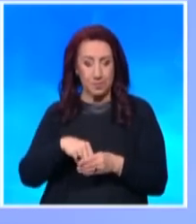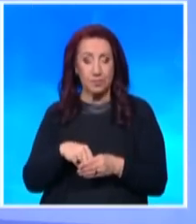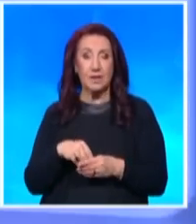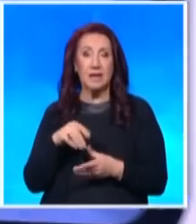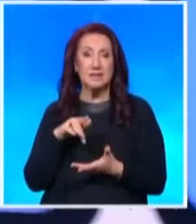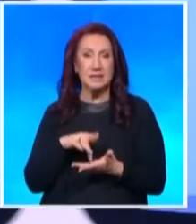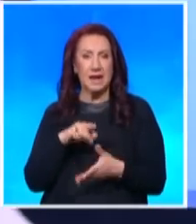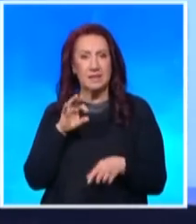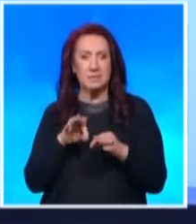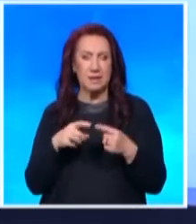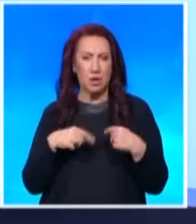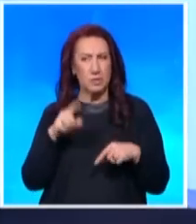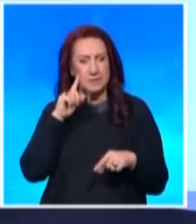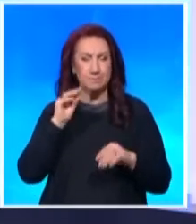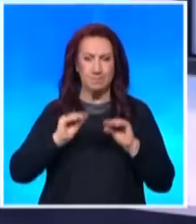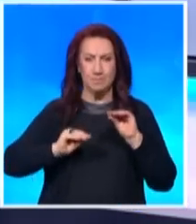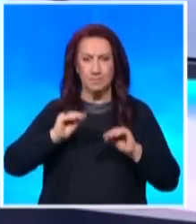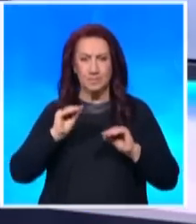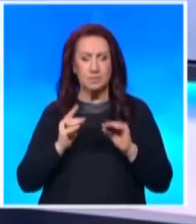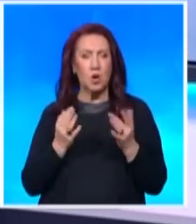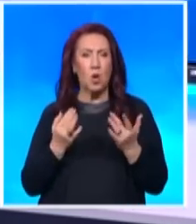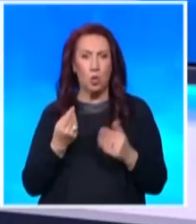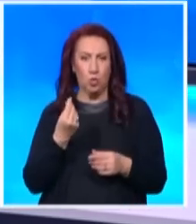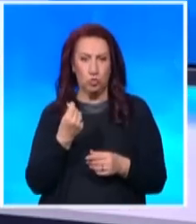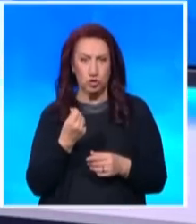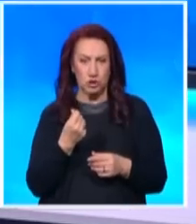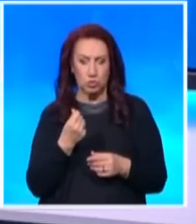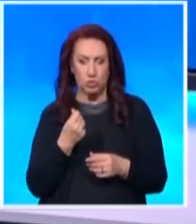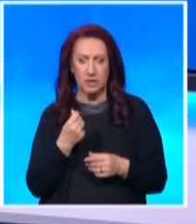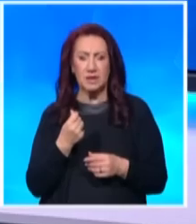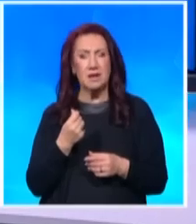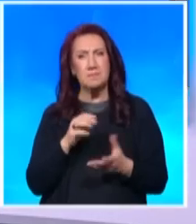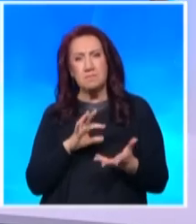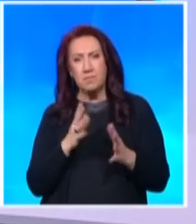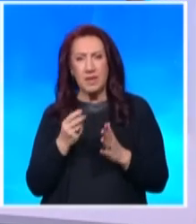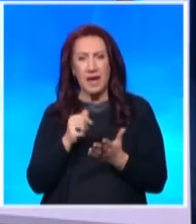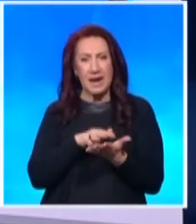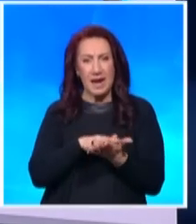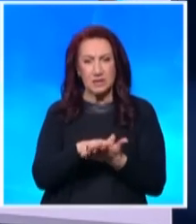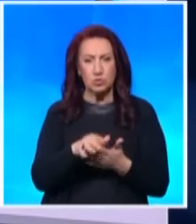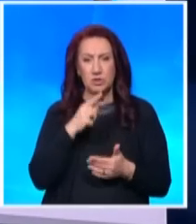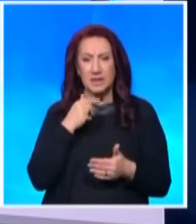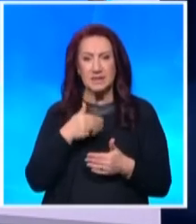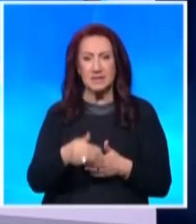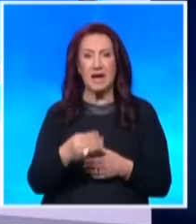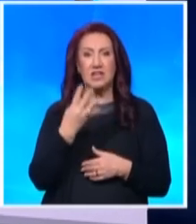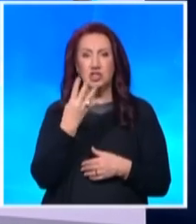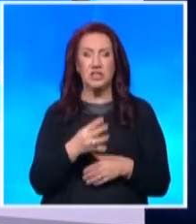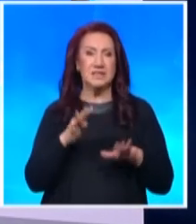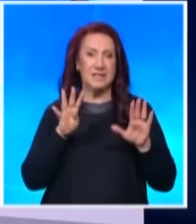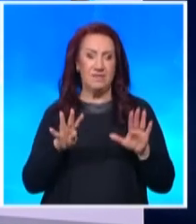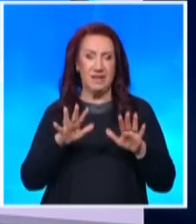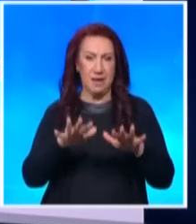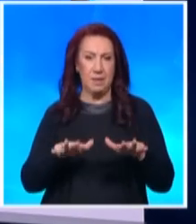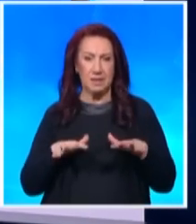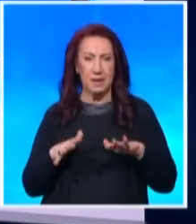и приблизителната план-сметка за тези избори. Според ЦИК, разходите им за 49-я парламент ще са